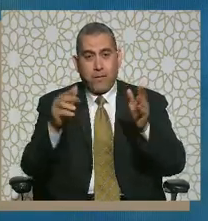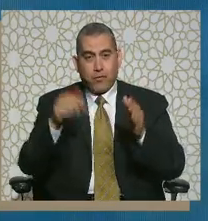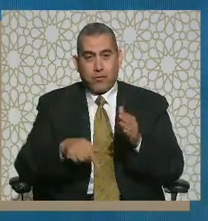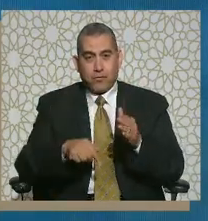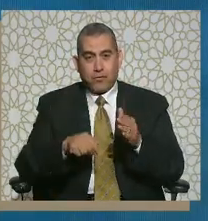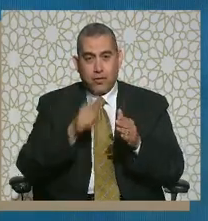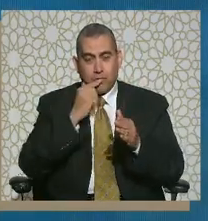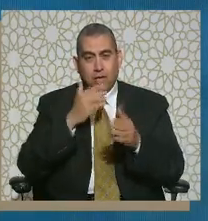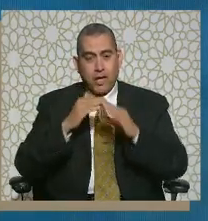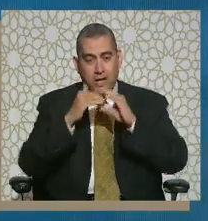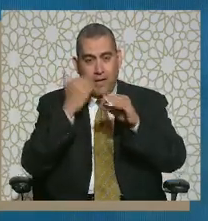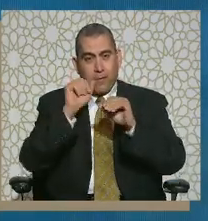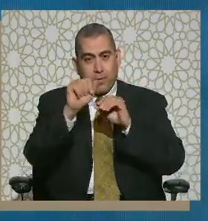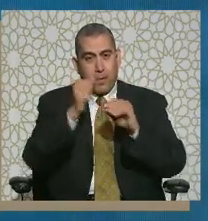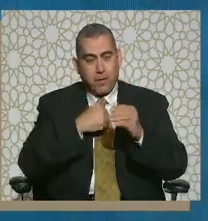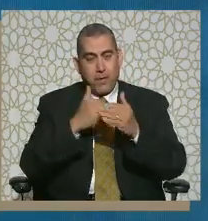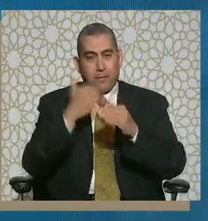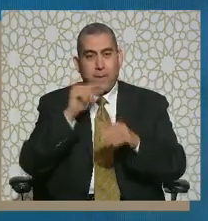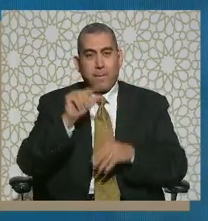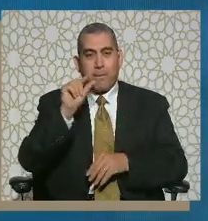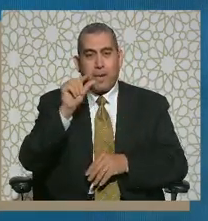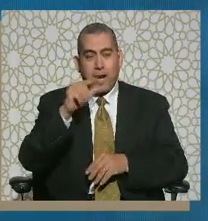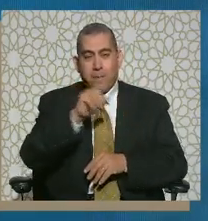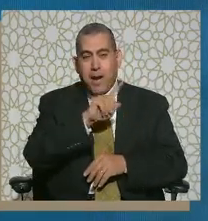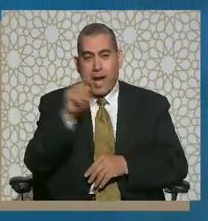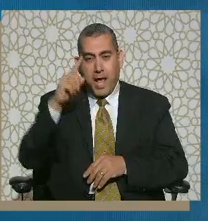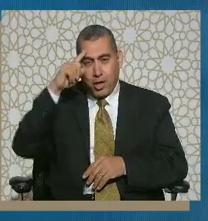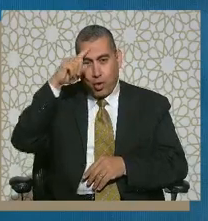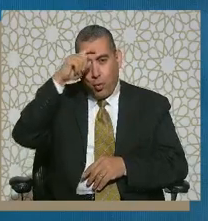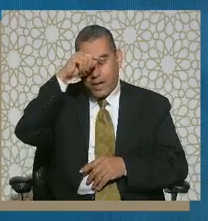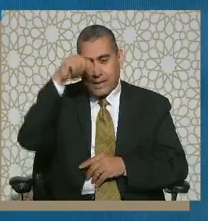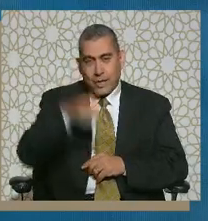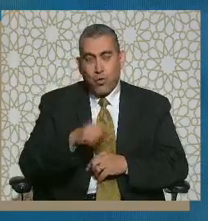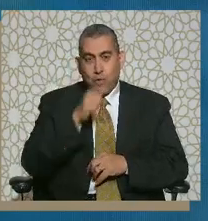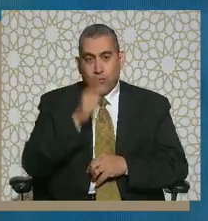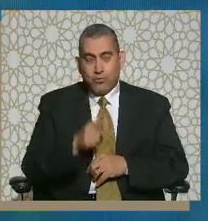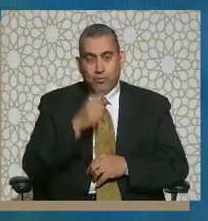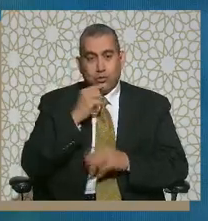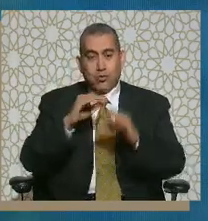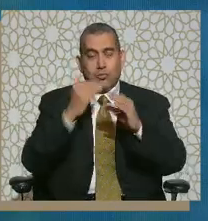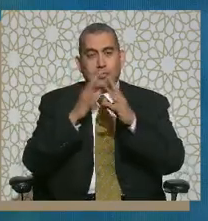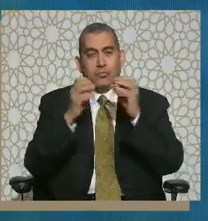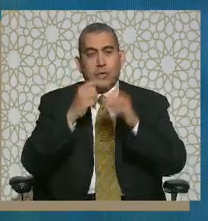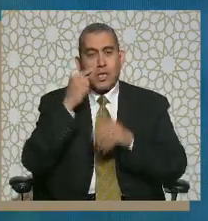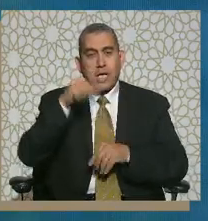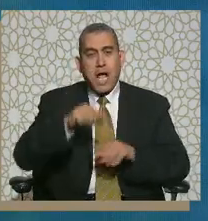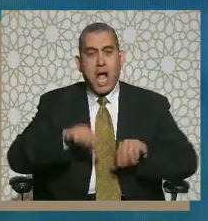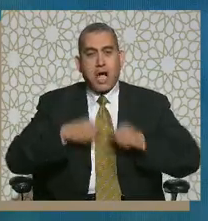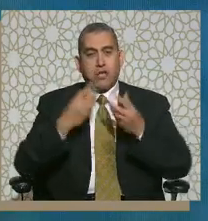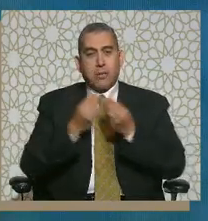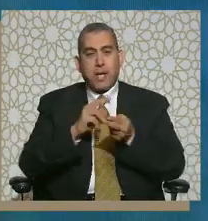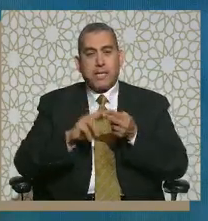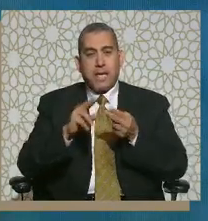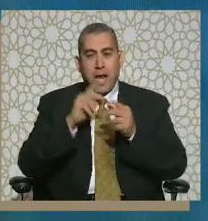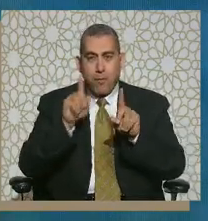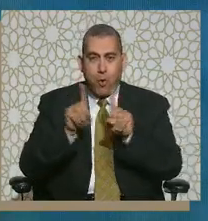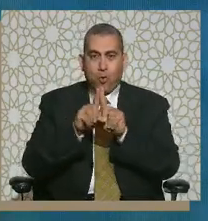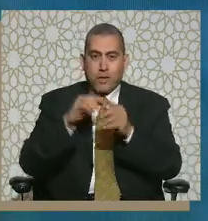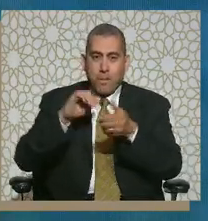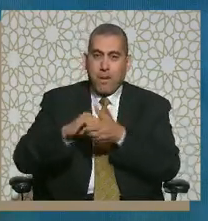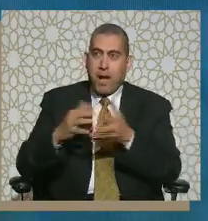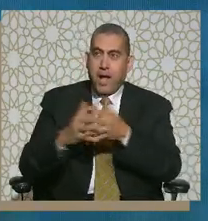صفحتنا وصفحتكم، صفحة برنامج ولا تعسروا، احكونا عليها ازاي هتعيشوا بسلام الأنس،